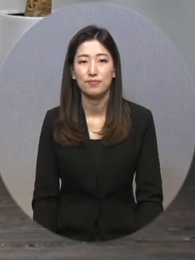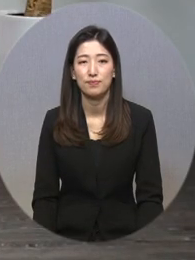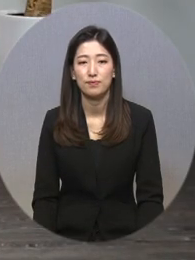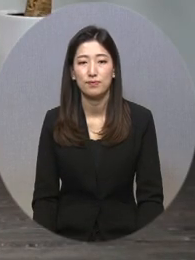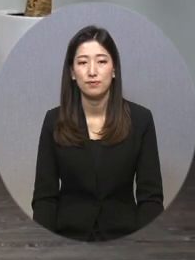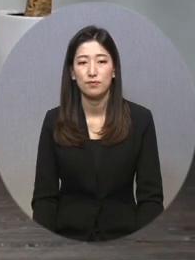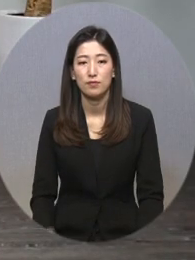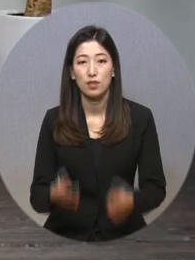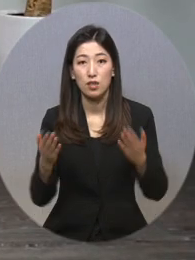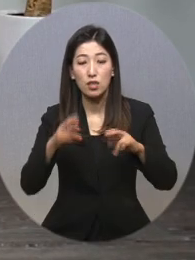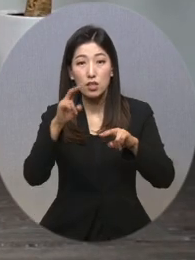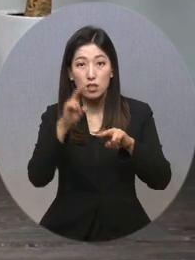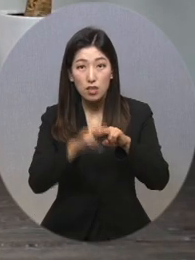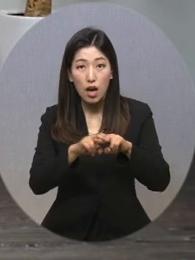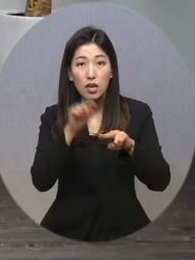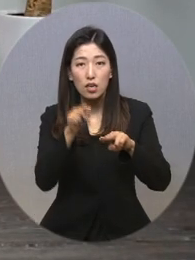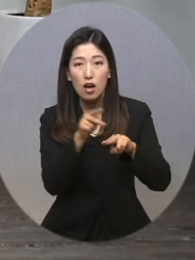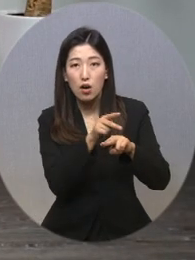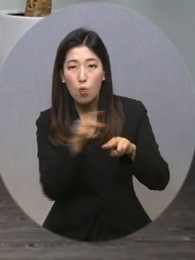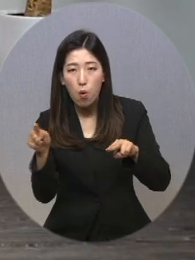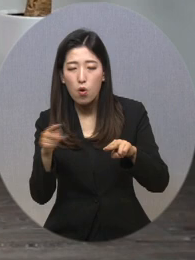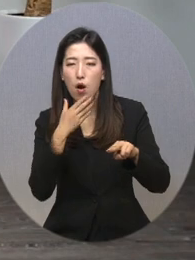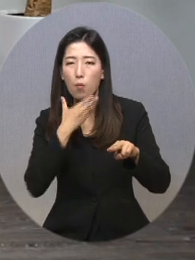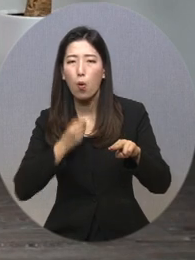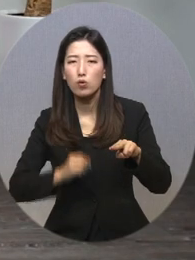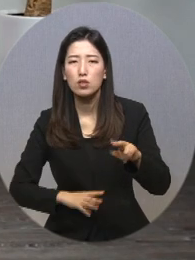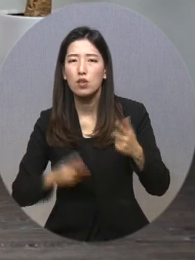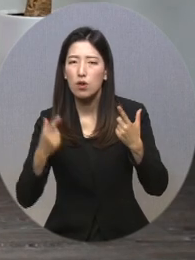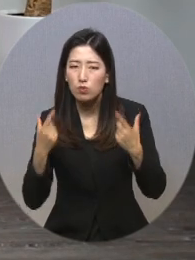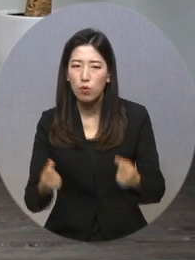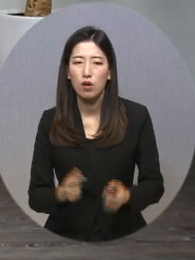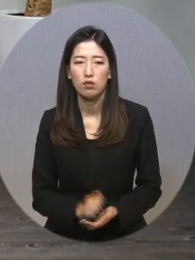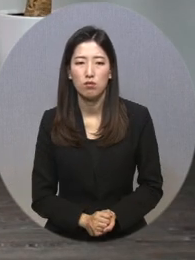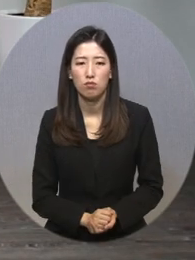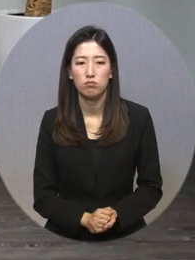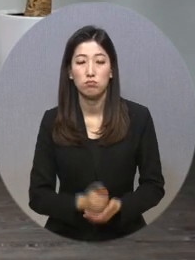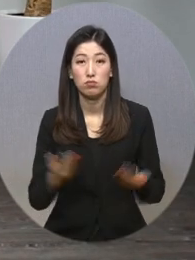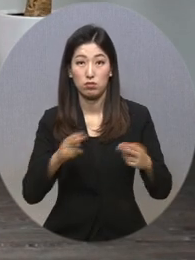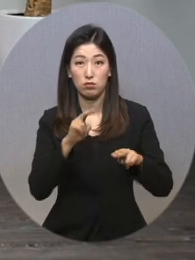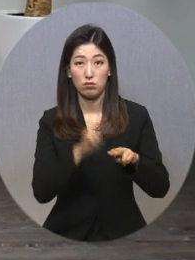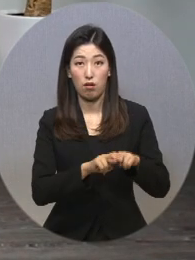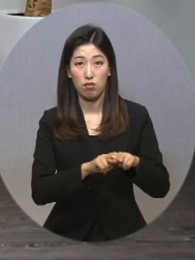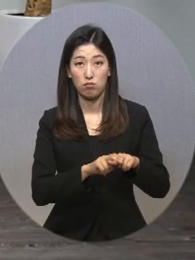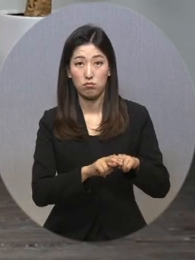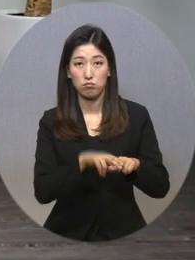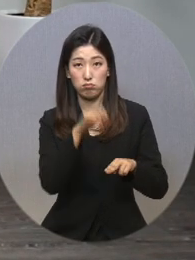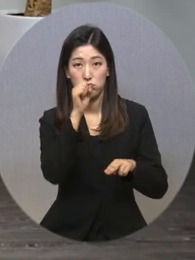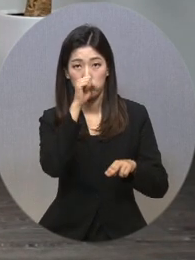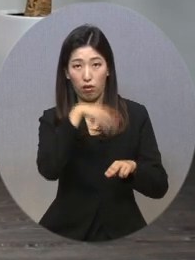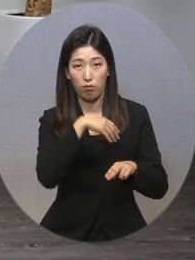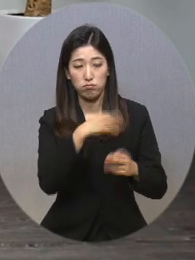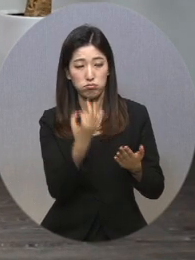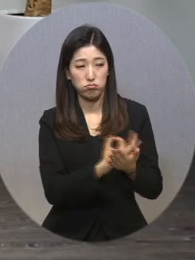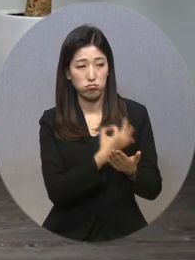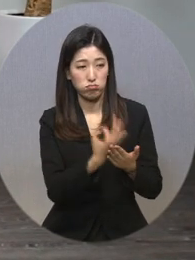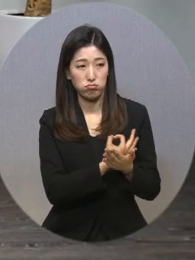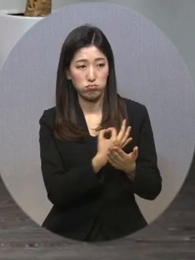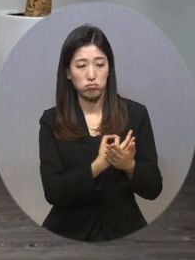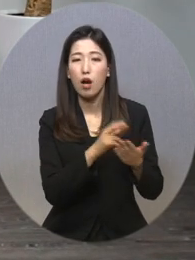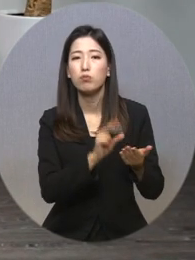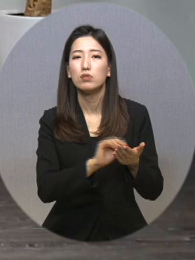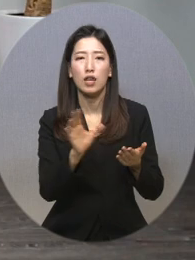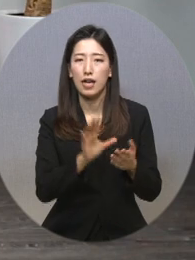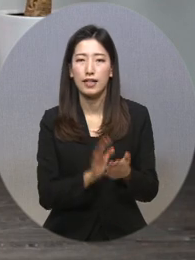일자리는 최고의 복지입니다. 맞습니다. 네. 일자리는 단순한 소득을 얻는 기준이 아닙니다. 네. 개인